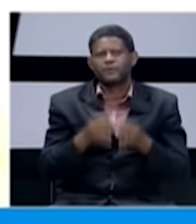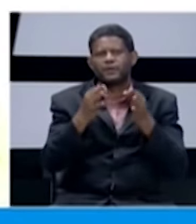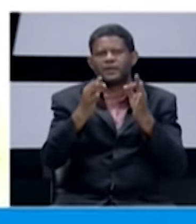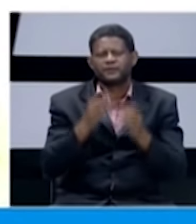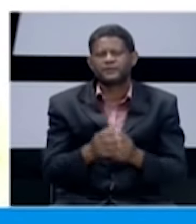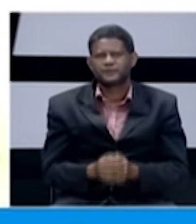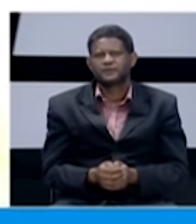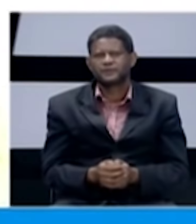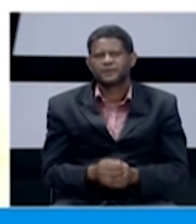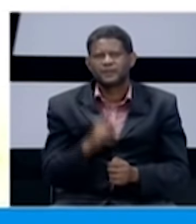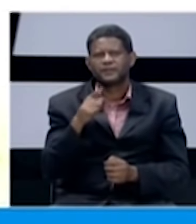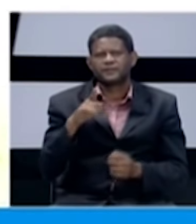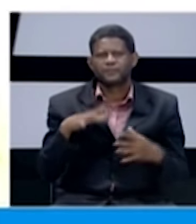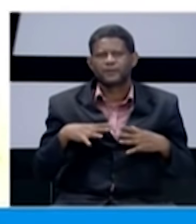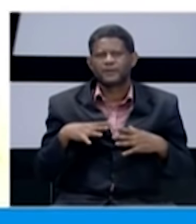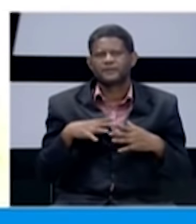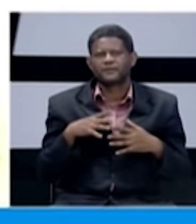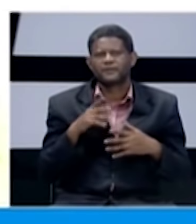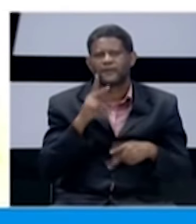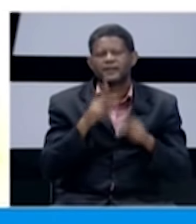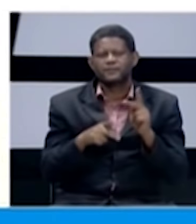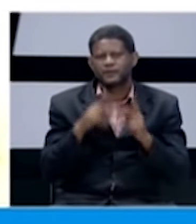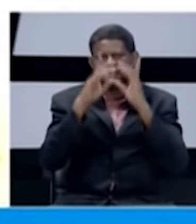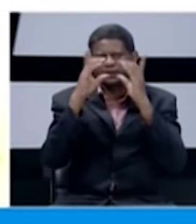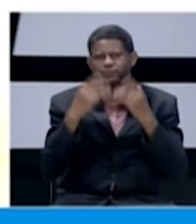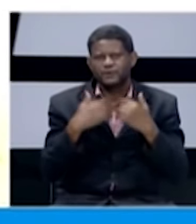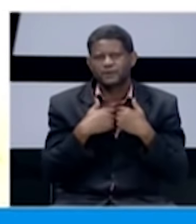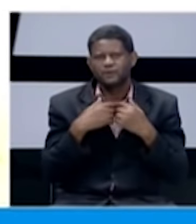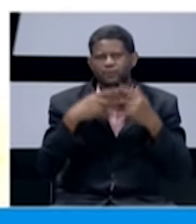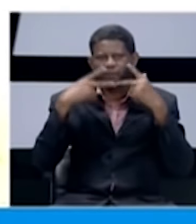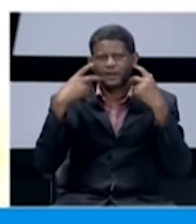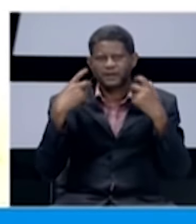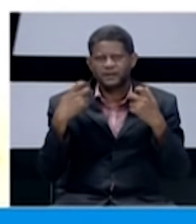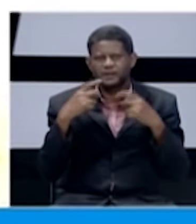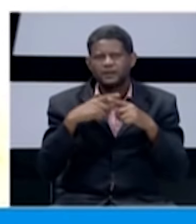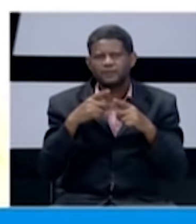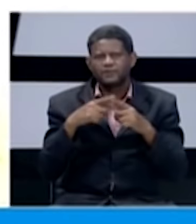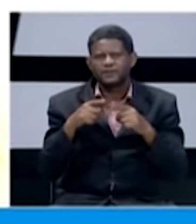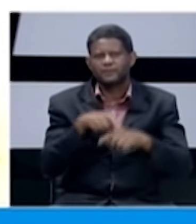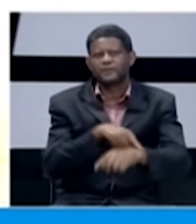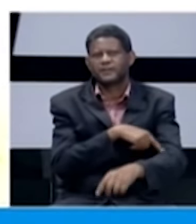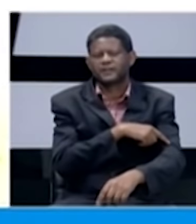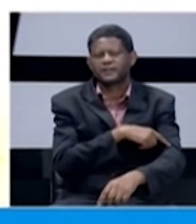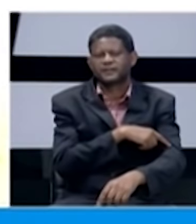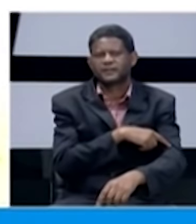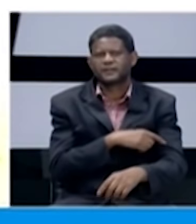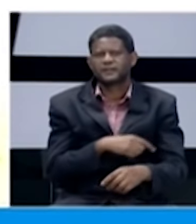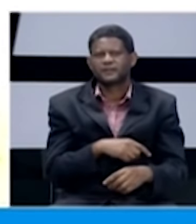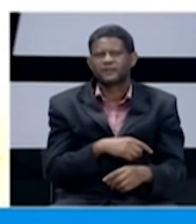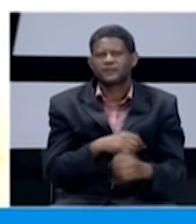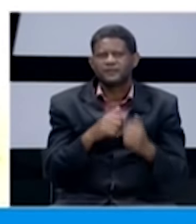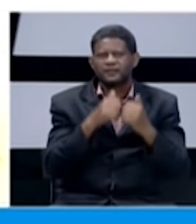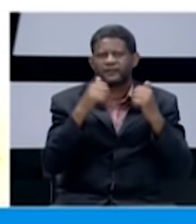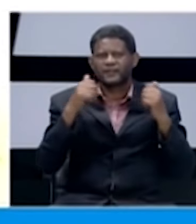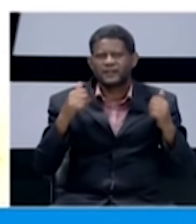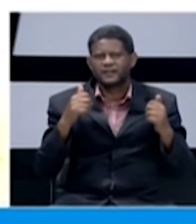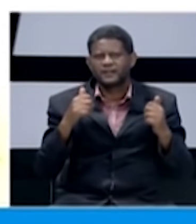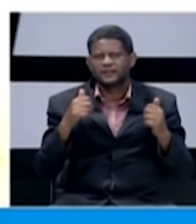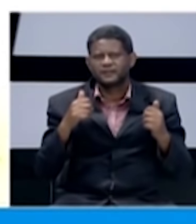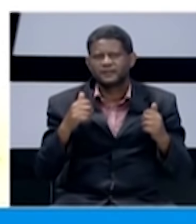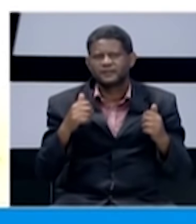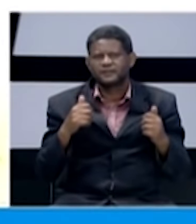بعال محور رسونا که خبرو لو ماسک بلتفالی برحقت تفلالینا تلبن